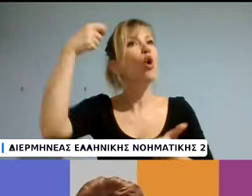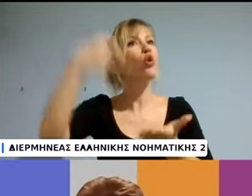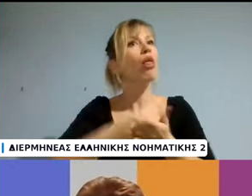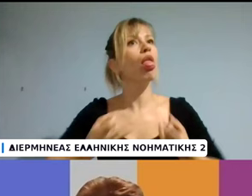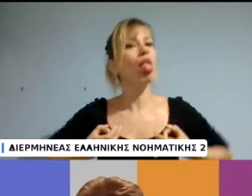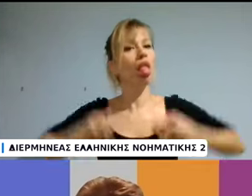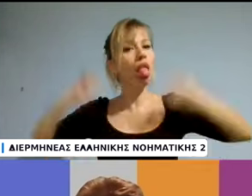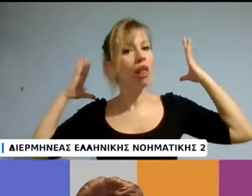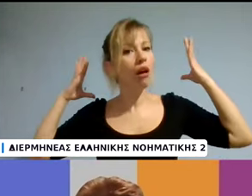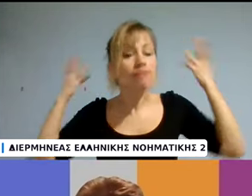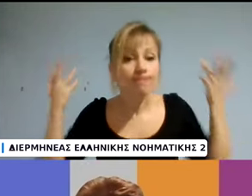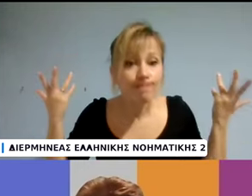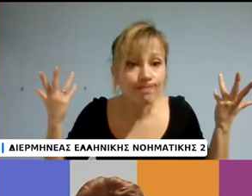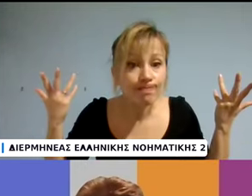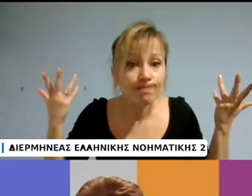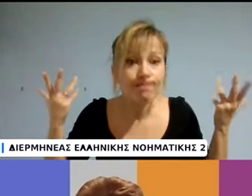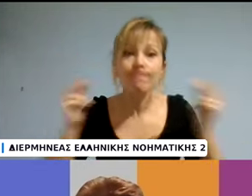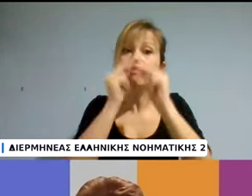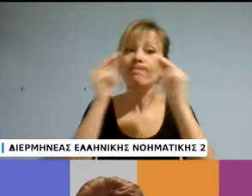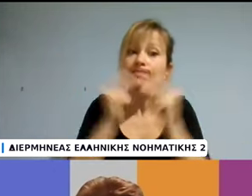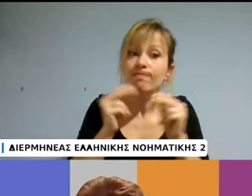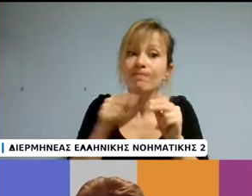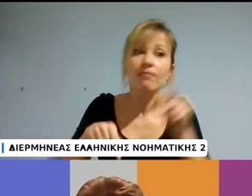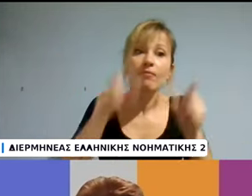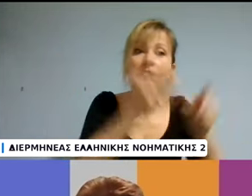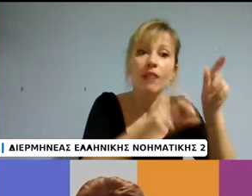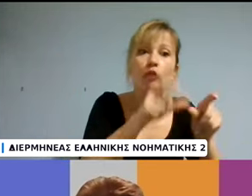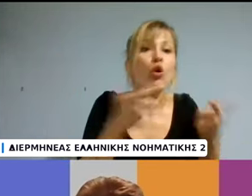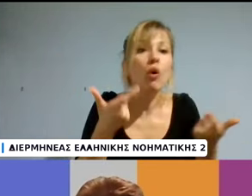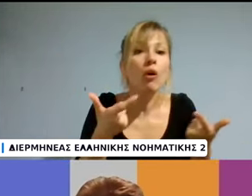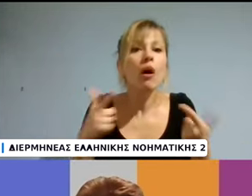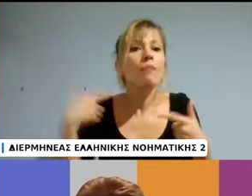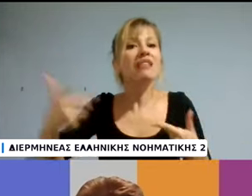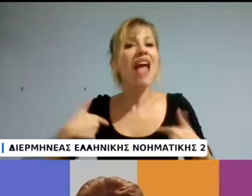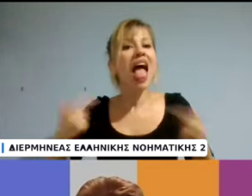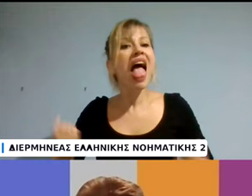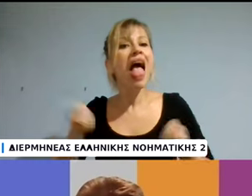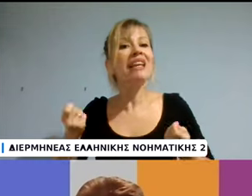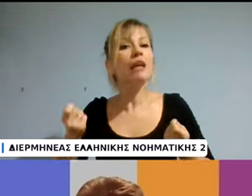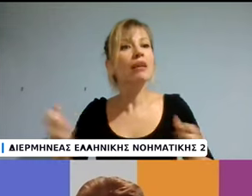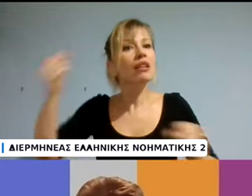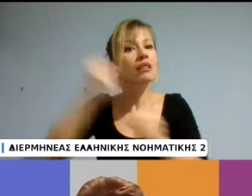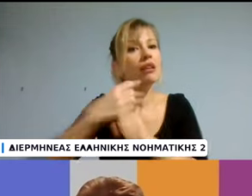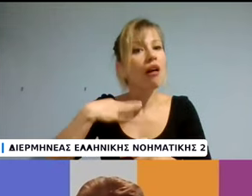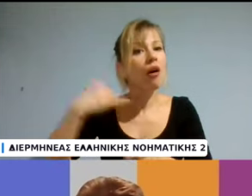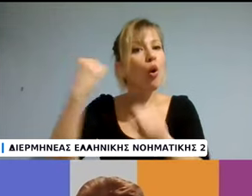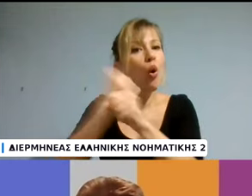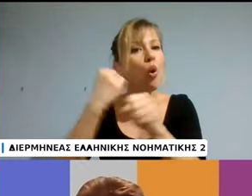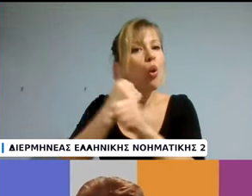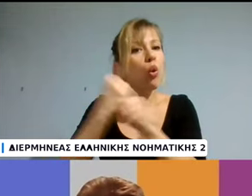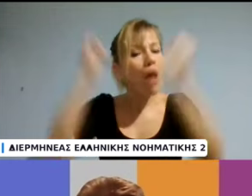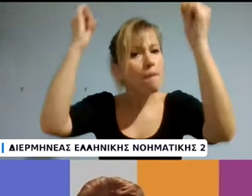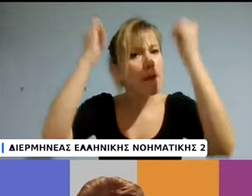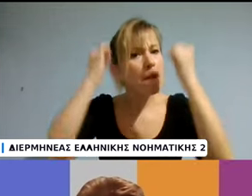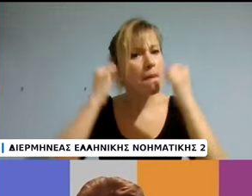σε δημοσίευση, κατά πόσο αυτό μπορεί να στερεί μία θέση εργασίας και τελικά να αποτελεί μία εύκολη λύση για μία